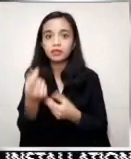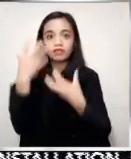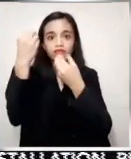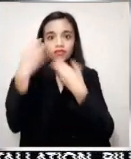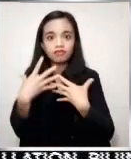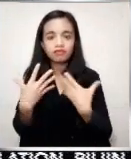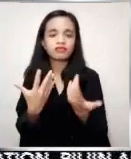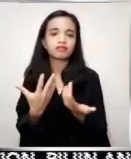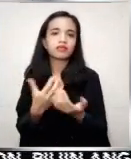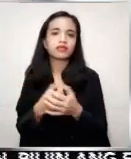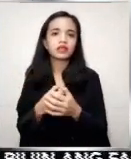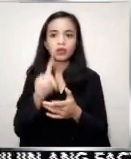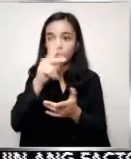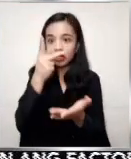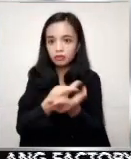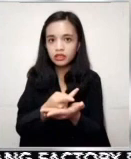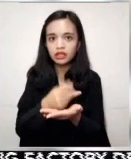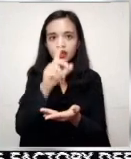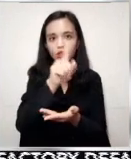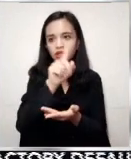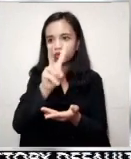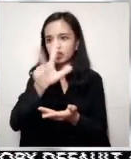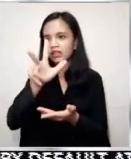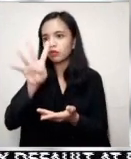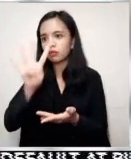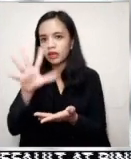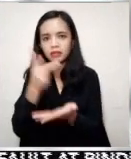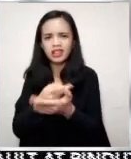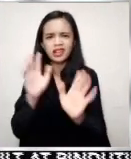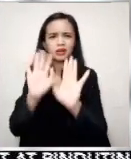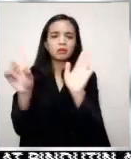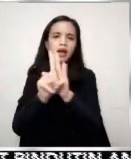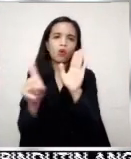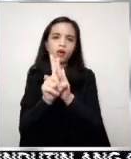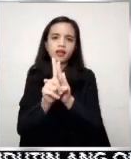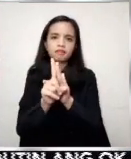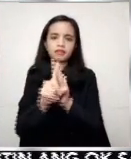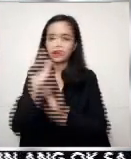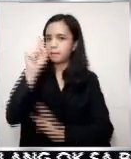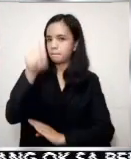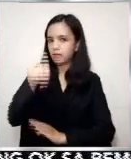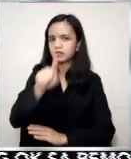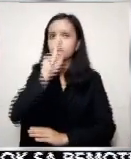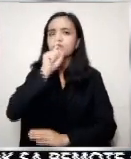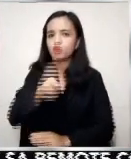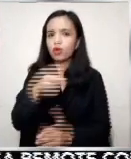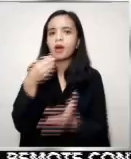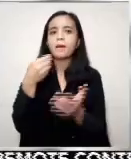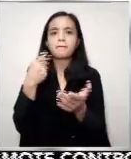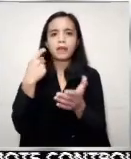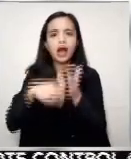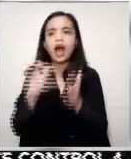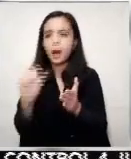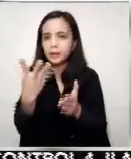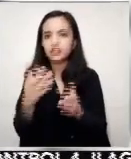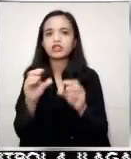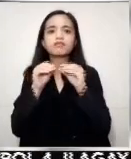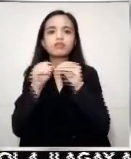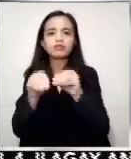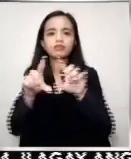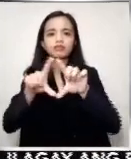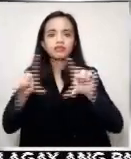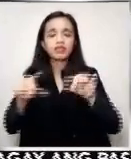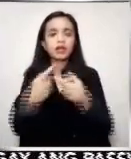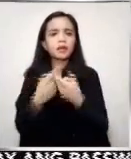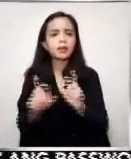or 1, 2, 3, 4, 5, ganyan. Hindi pwede yon. Kailangan yung actual price ang indicate doon. Pero nilinaw ng